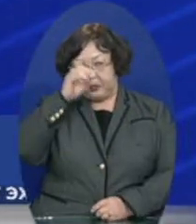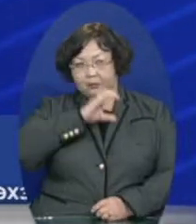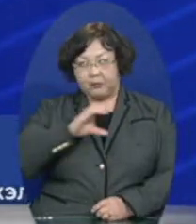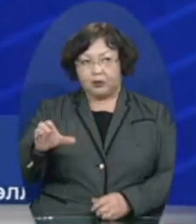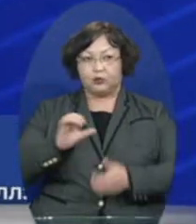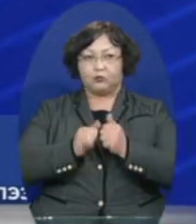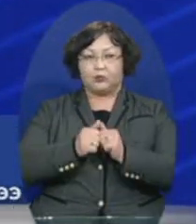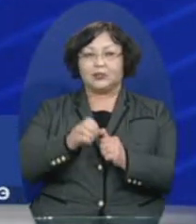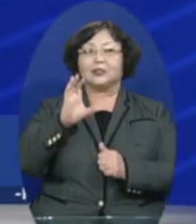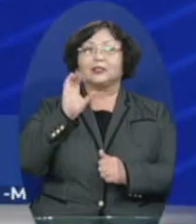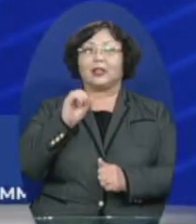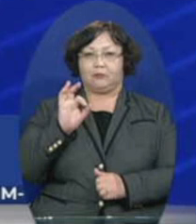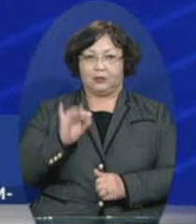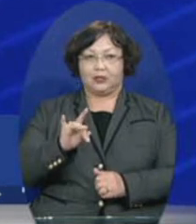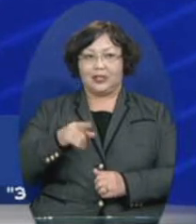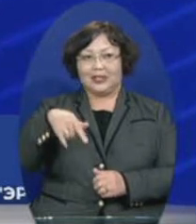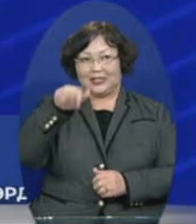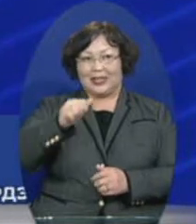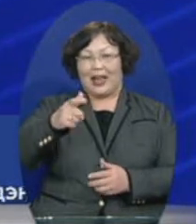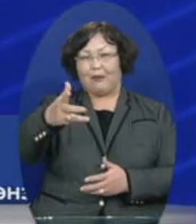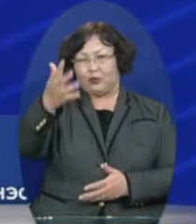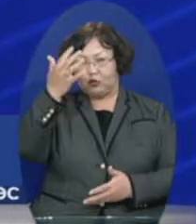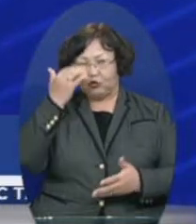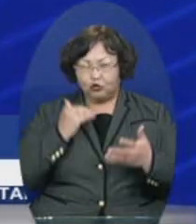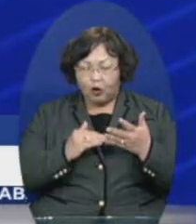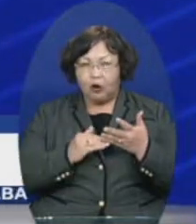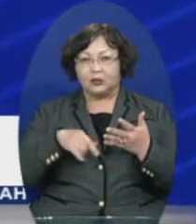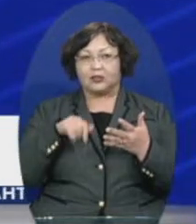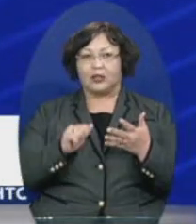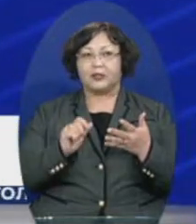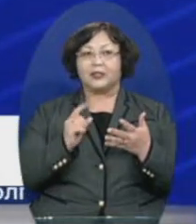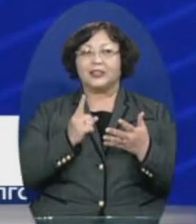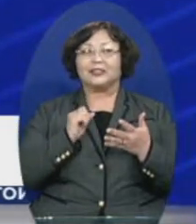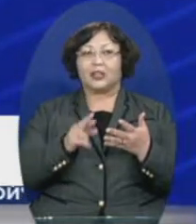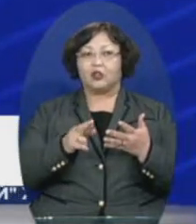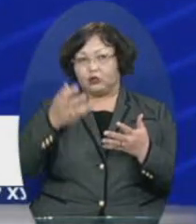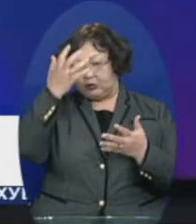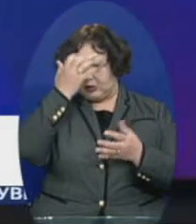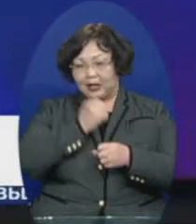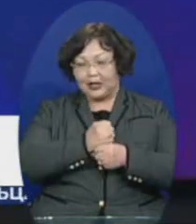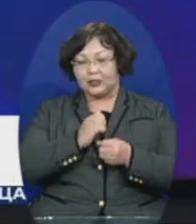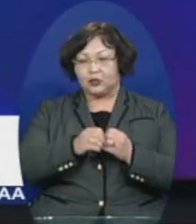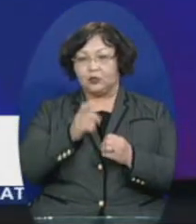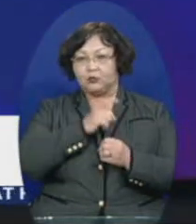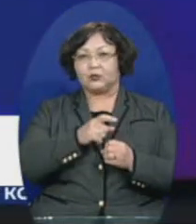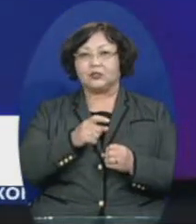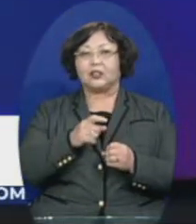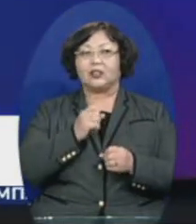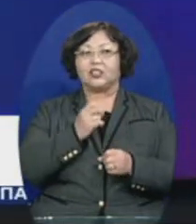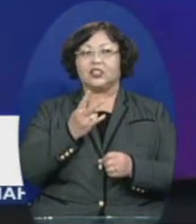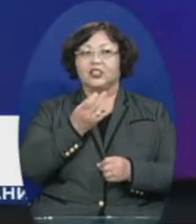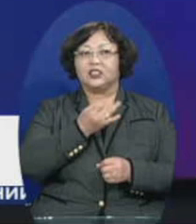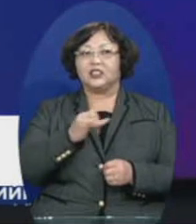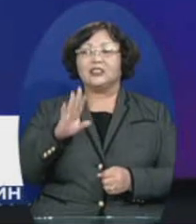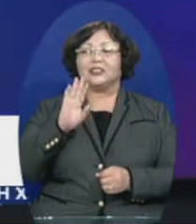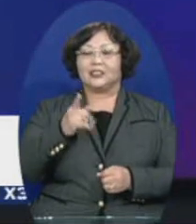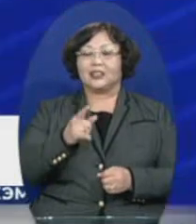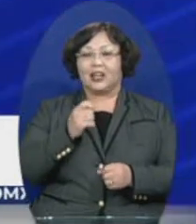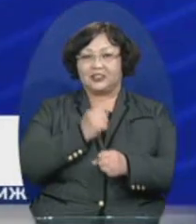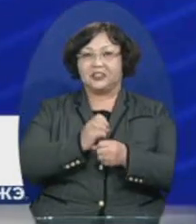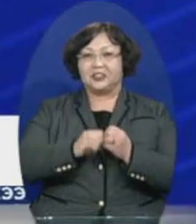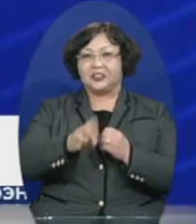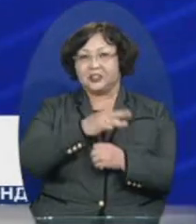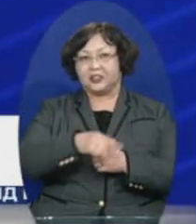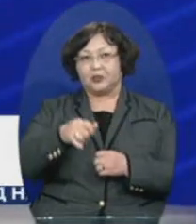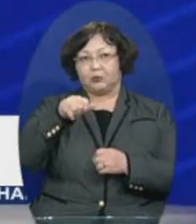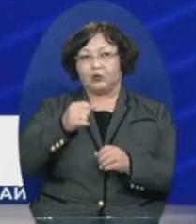зэрэглэлд оруулаад доод цалингийн сая төгрөг рүү, за мөн төрийн нийтлэг үйлчилгээний албан хаагчдын цалинг 750 мянгатай авчирч нэмэгдүүлэх гэж байна. За мөн